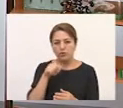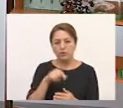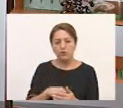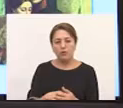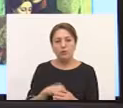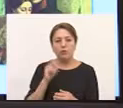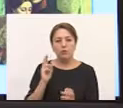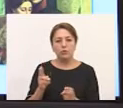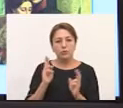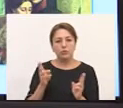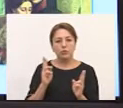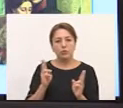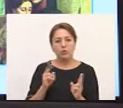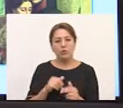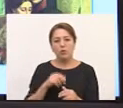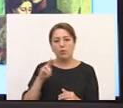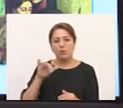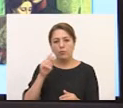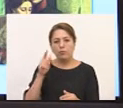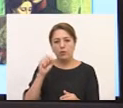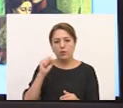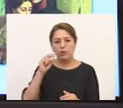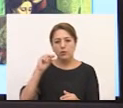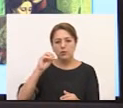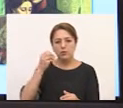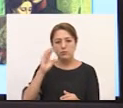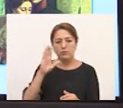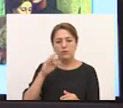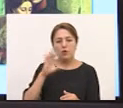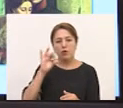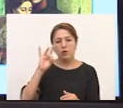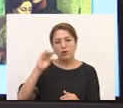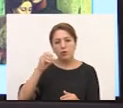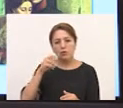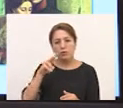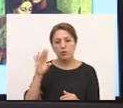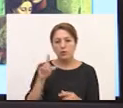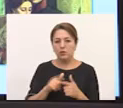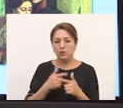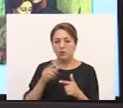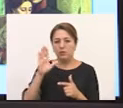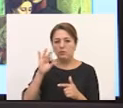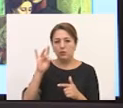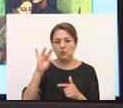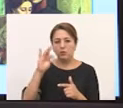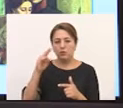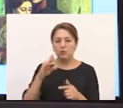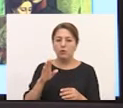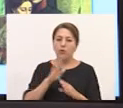Кто, по-вашему, Пугачев? Орел или ворон? Мертвая или живая ему нужна?